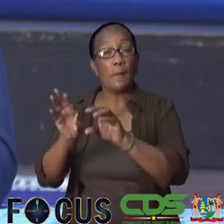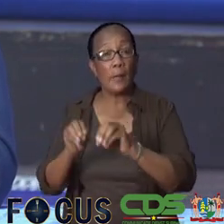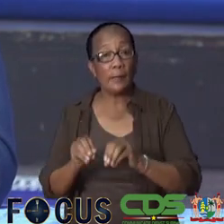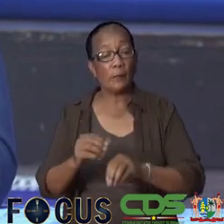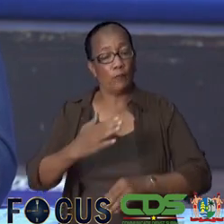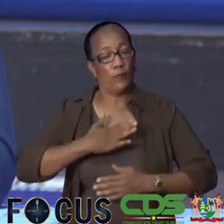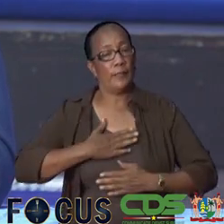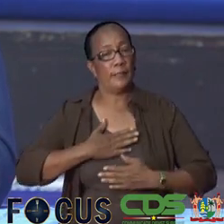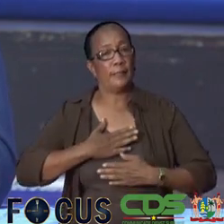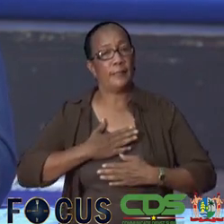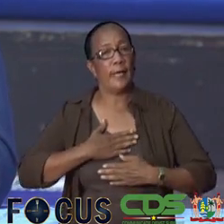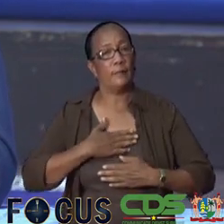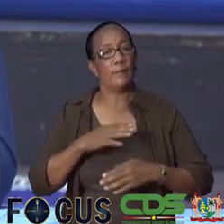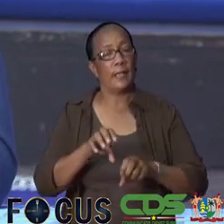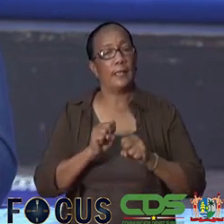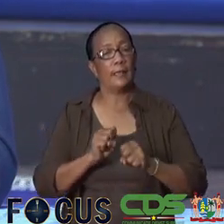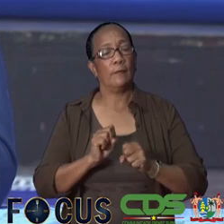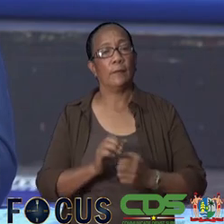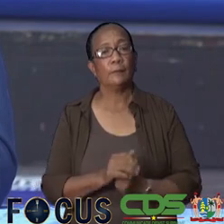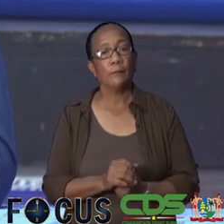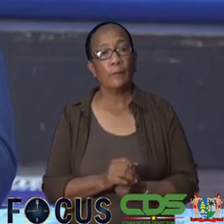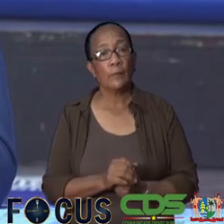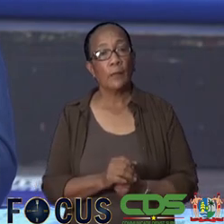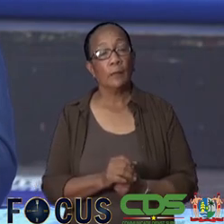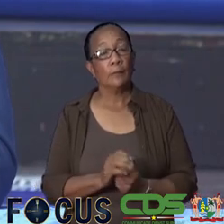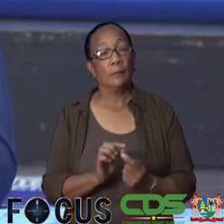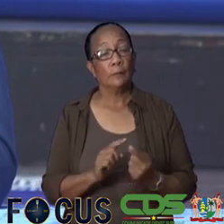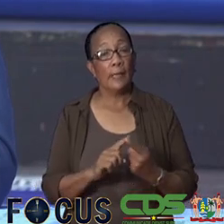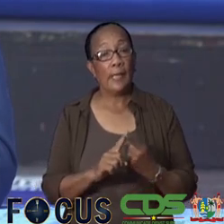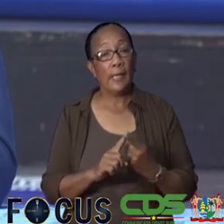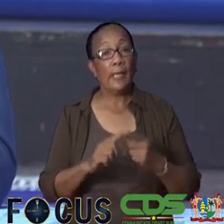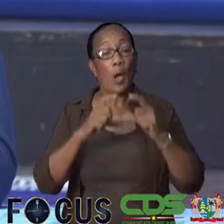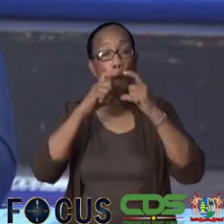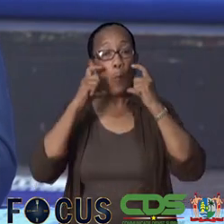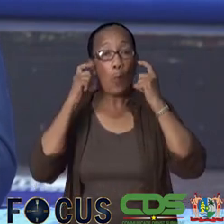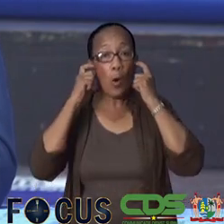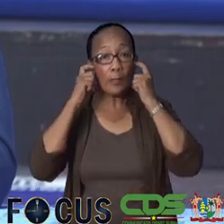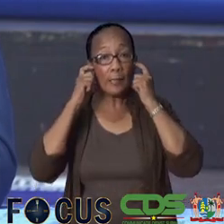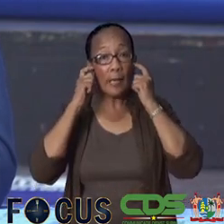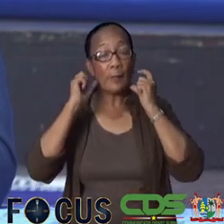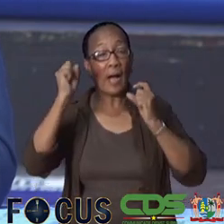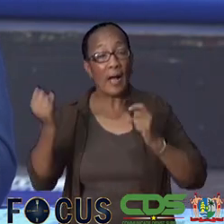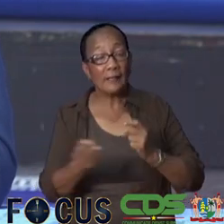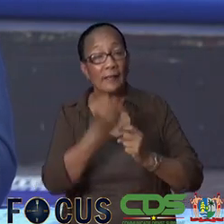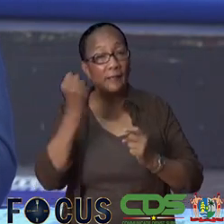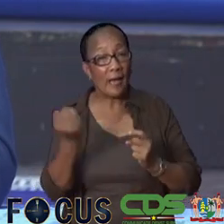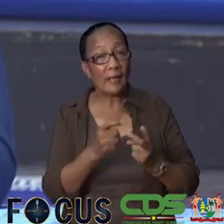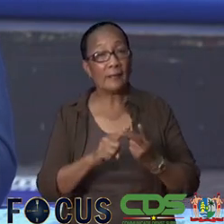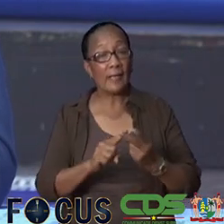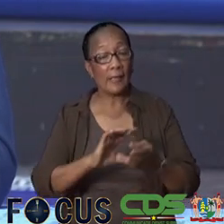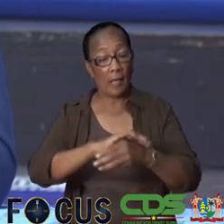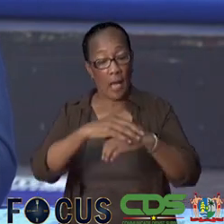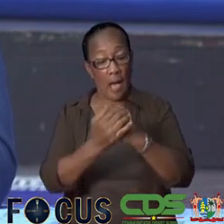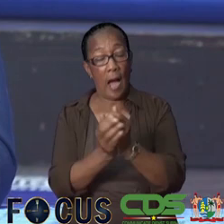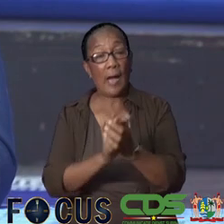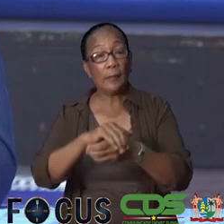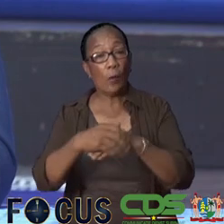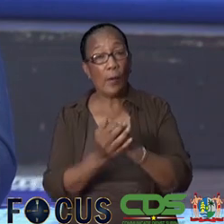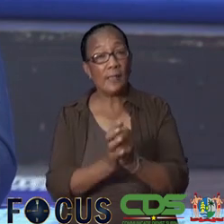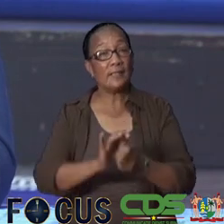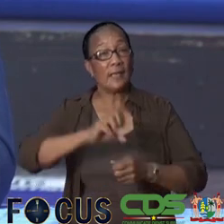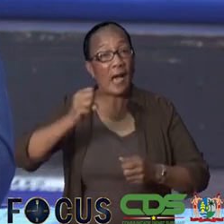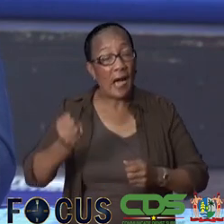voor zichzelf op dit moment kunt nemen. Namelijk die mondkap die we moeten opzetten, de handen die we moeten